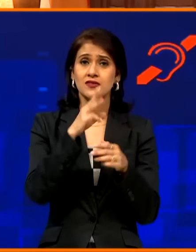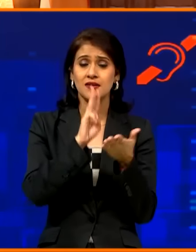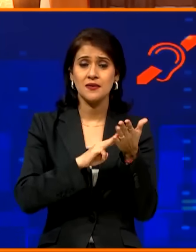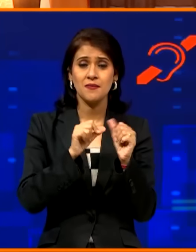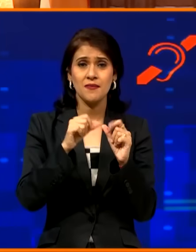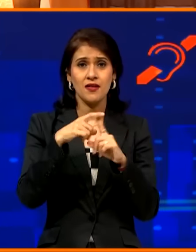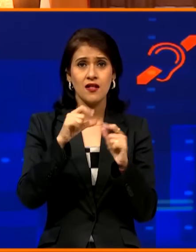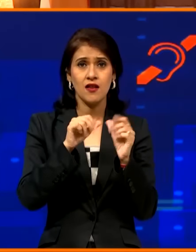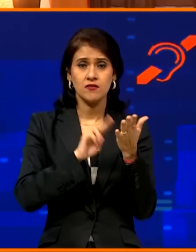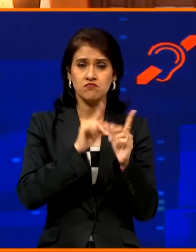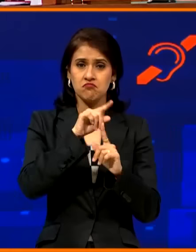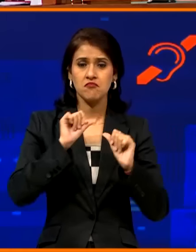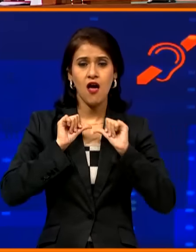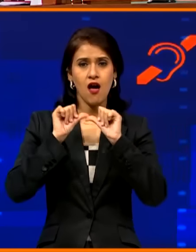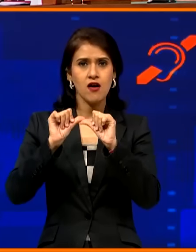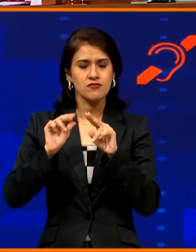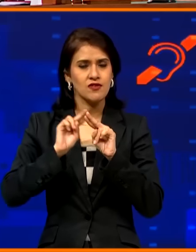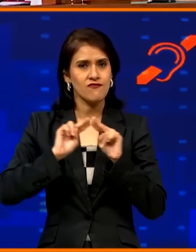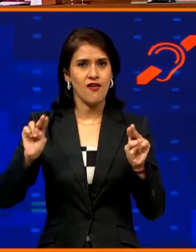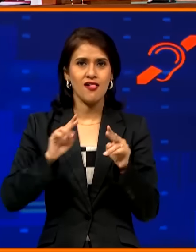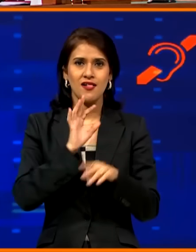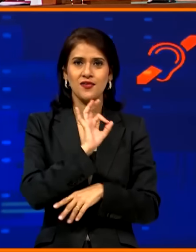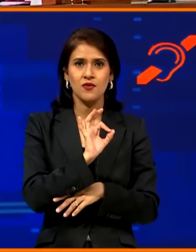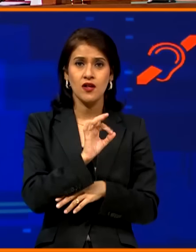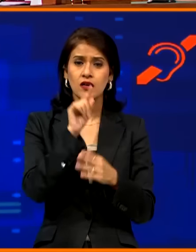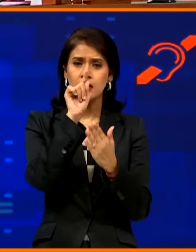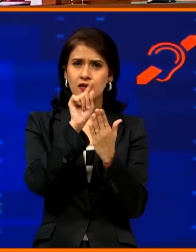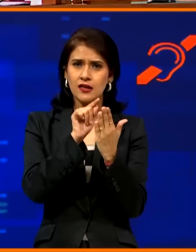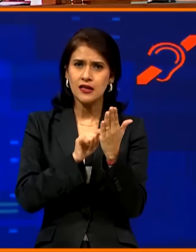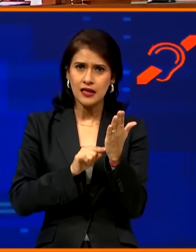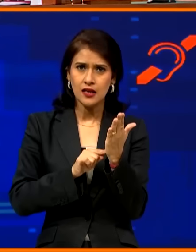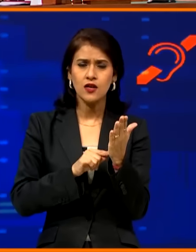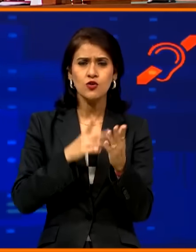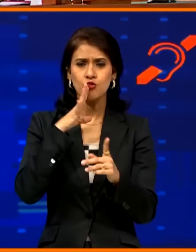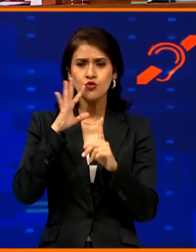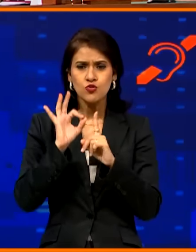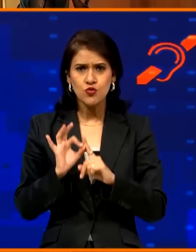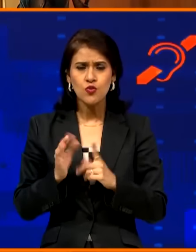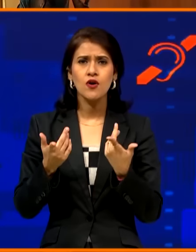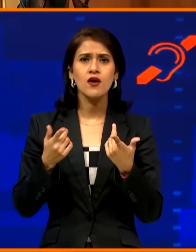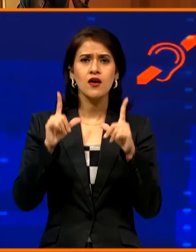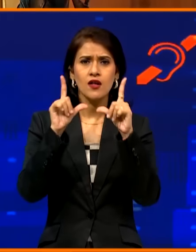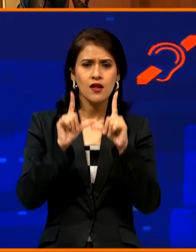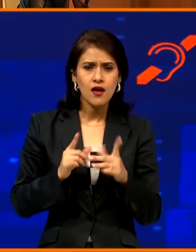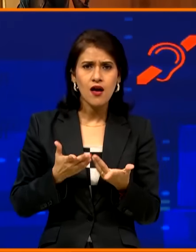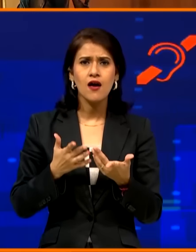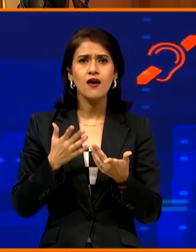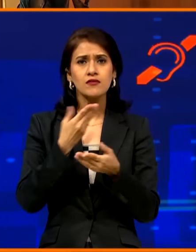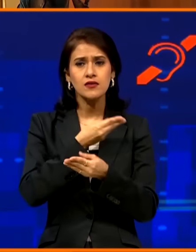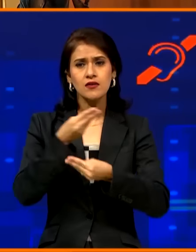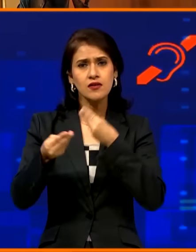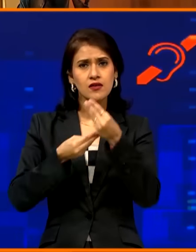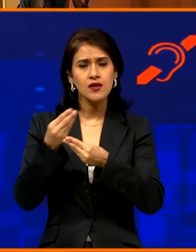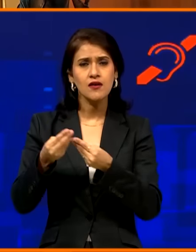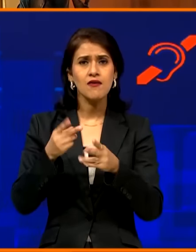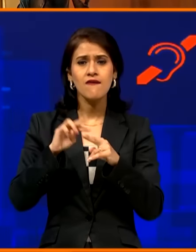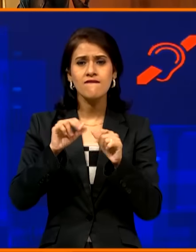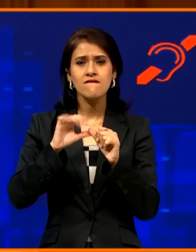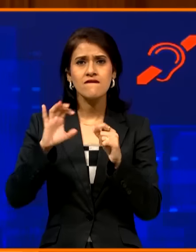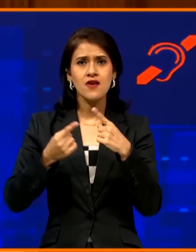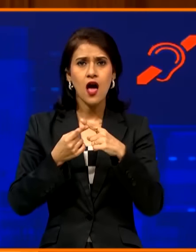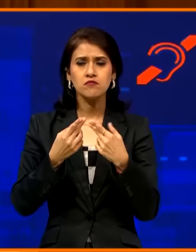उसका उन्होंने बखूबी मुकाबला किया और उन्होंने ऐसे-ऐसे तथ्य रखे ऐसे फैक्ट्स है सरकमस्टेंस रखी जिससे वह